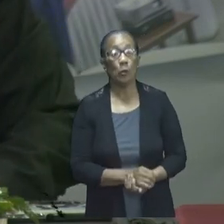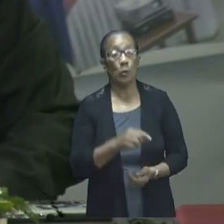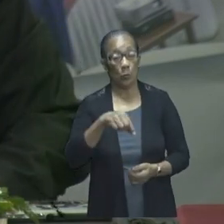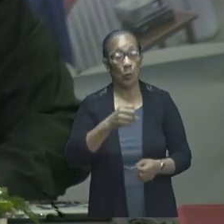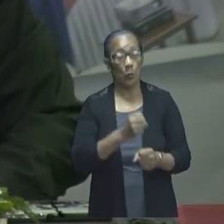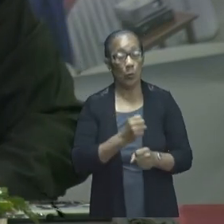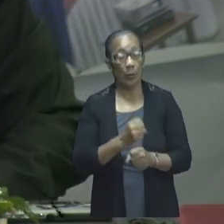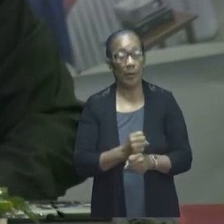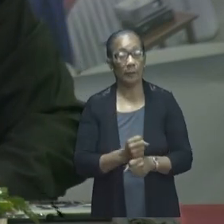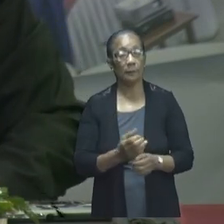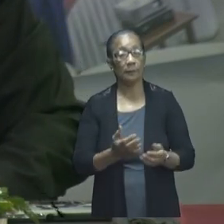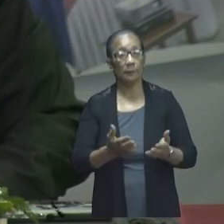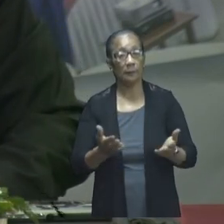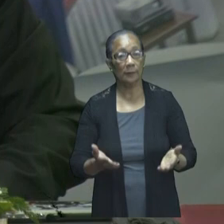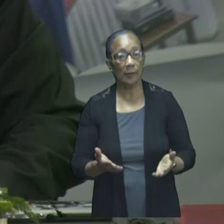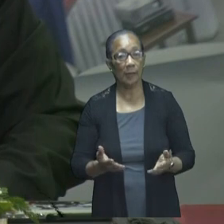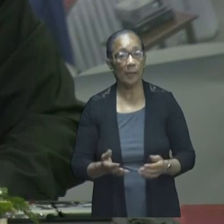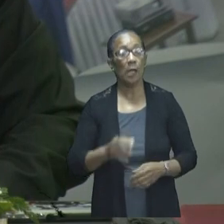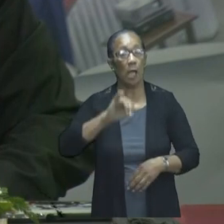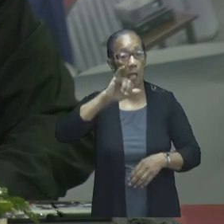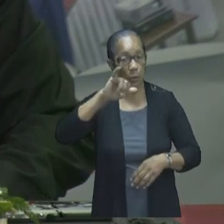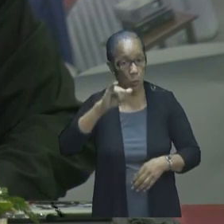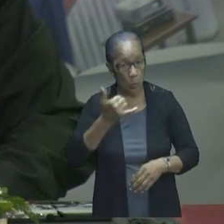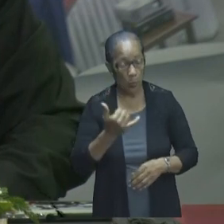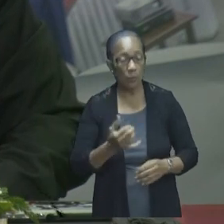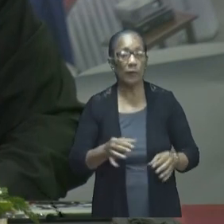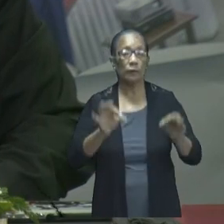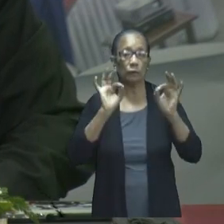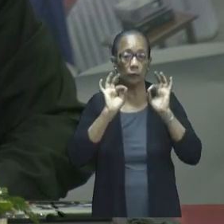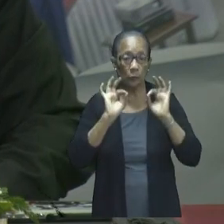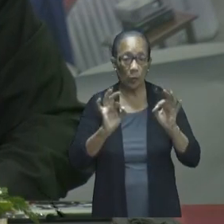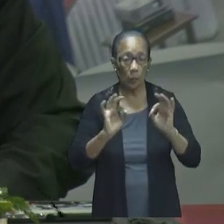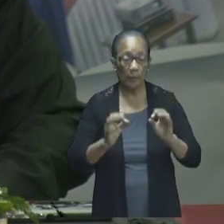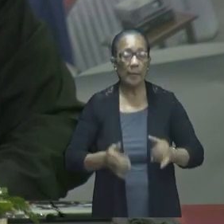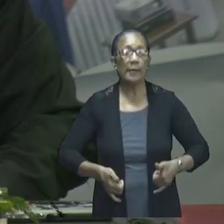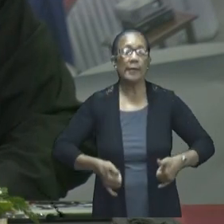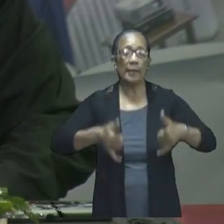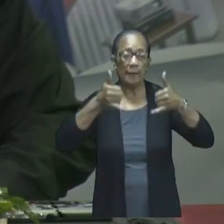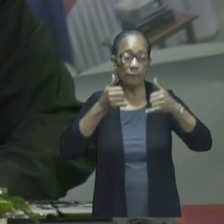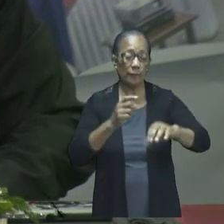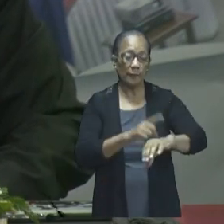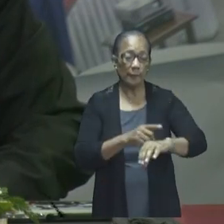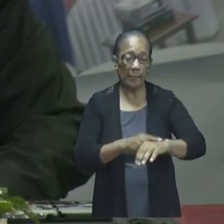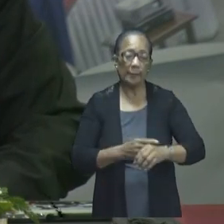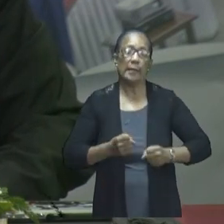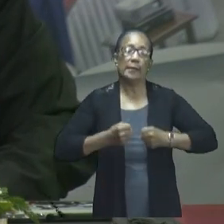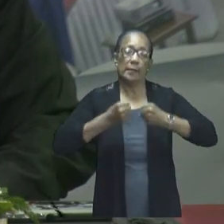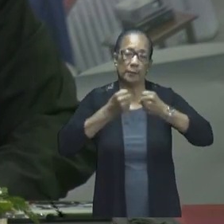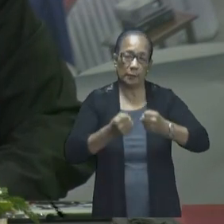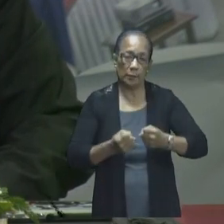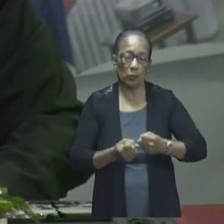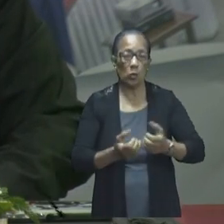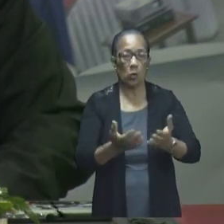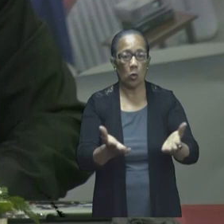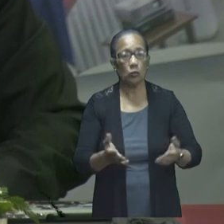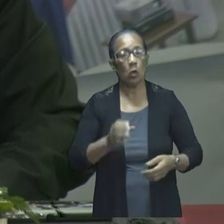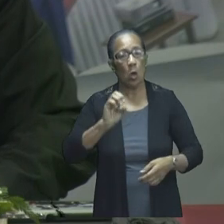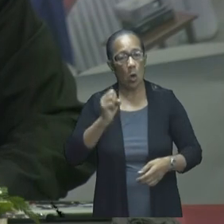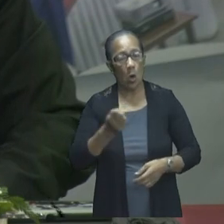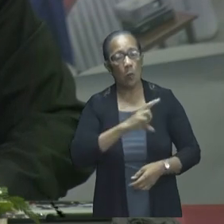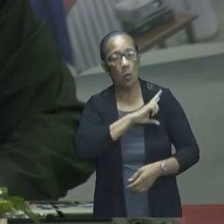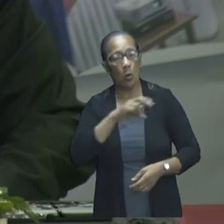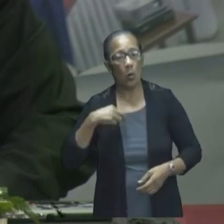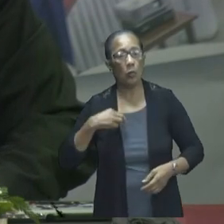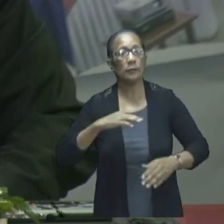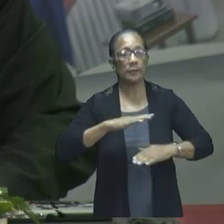naar herstel van vertrouwen geeft ons veel tijd en energie ook was ja alles ons land